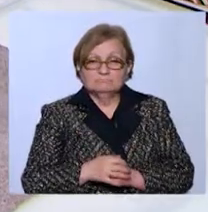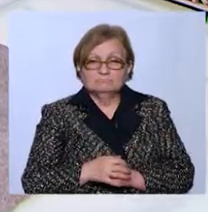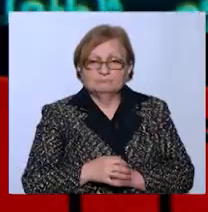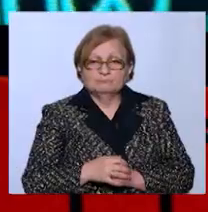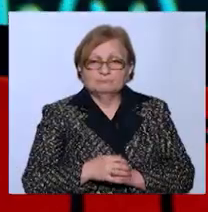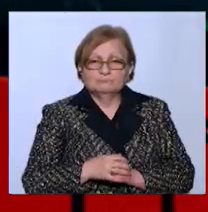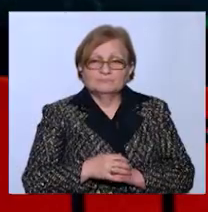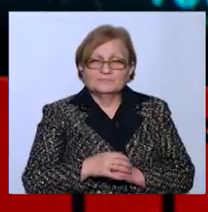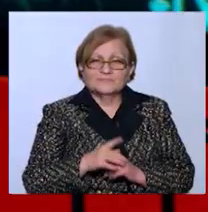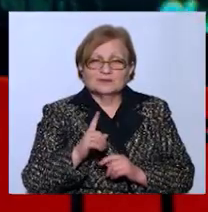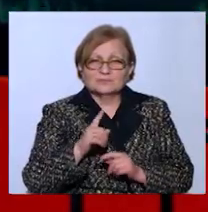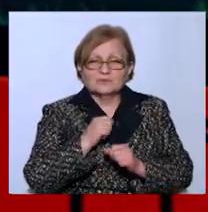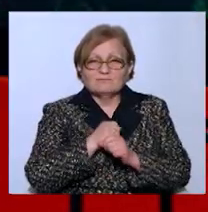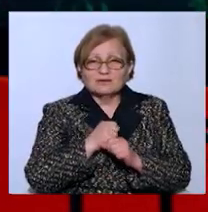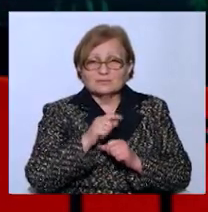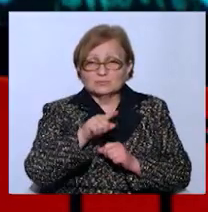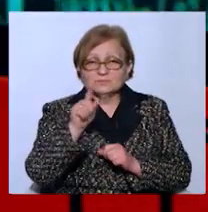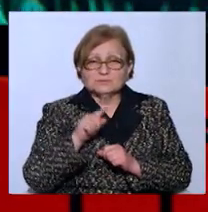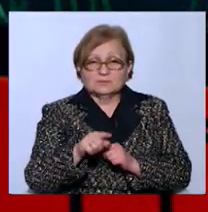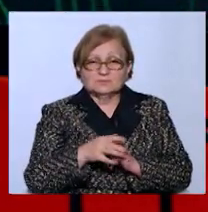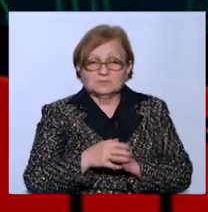რაღაცნაირად მოვაკვარახჭინო ეს საკითხი.